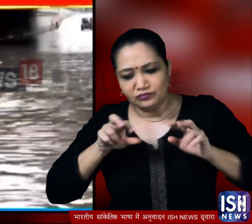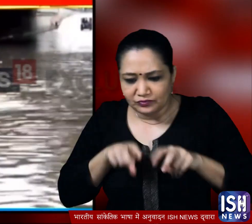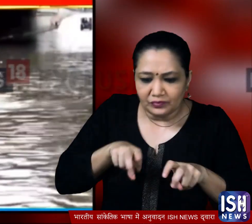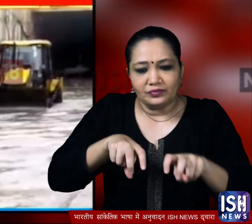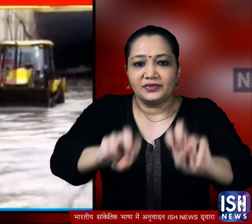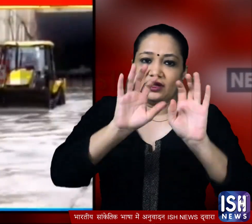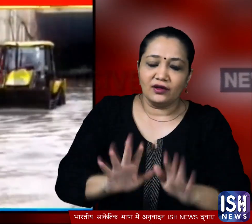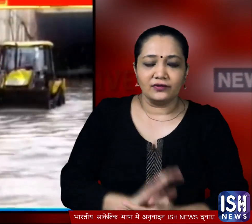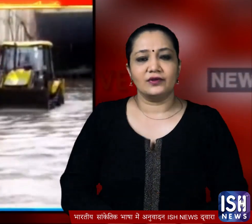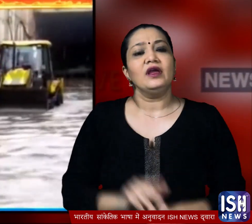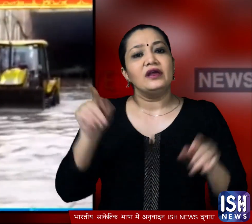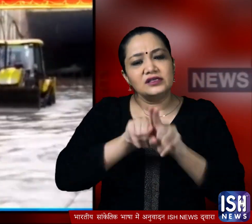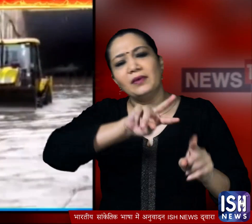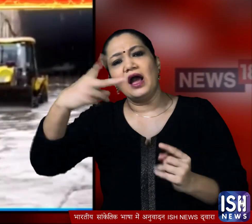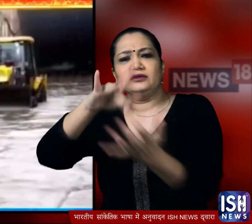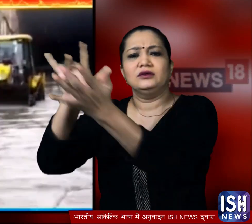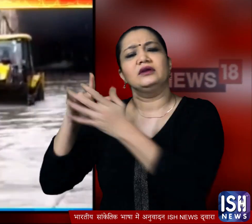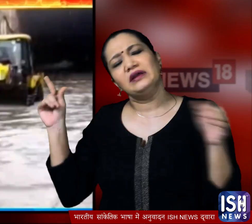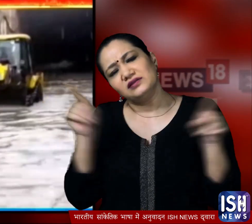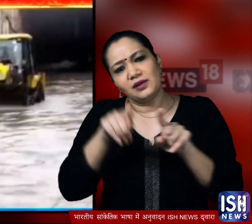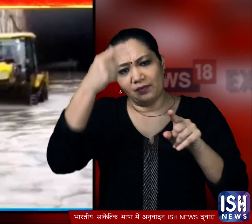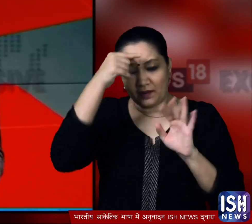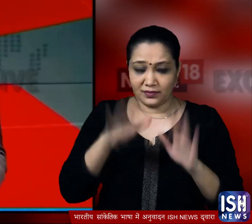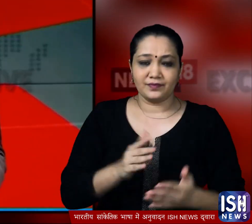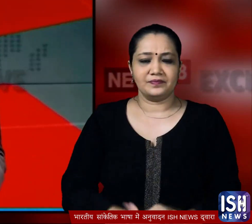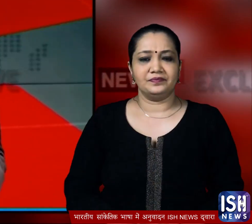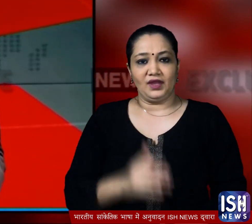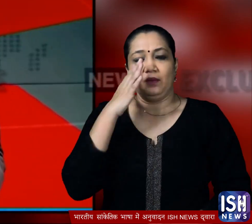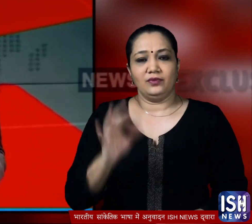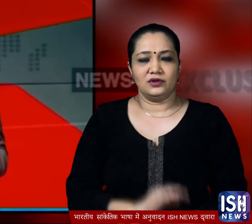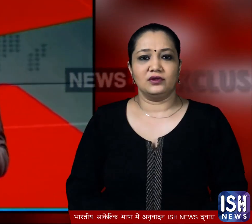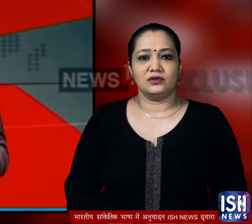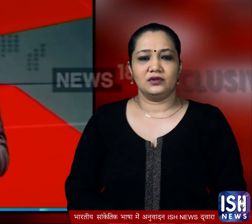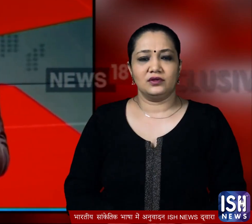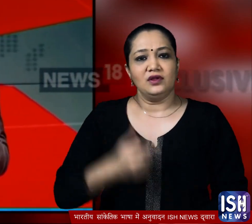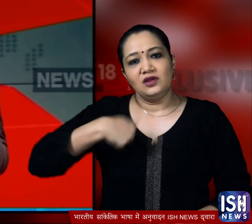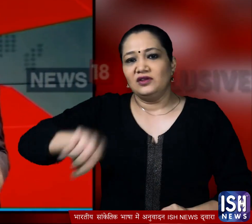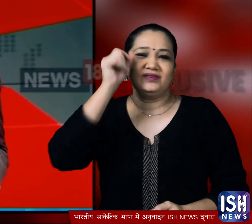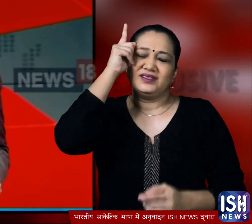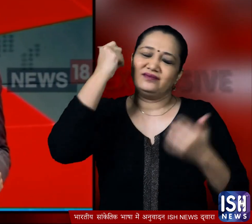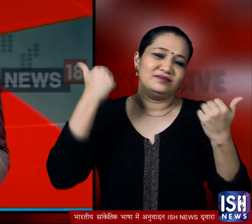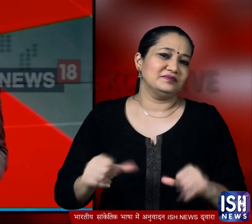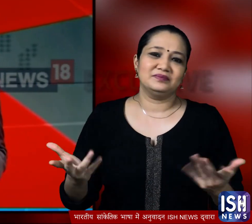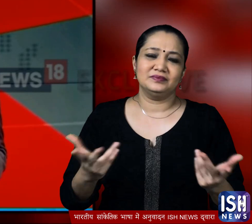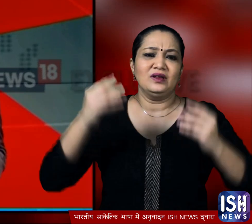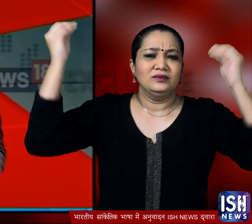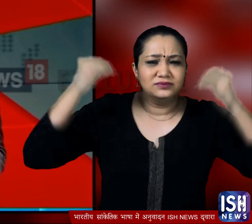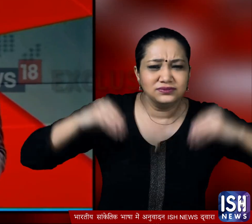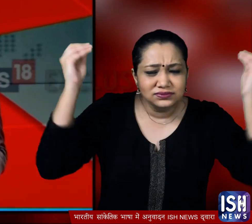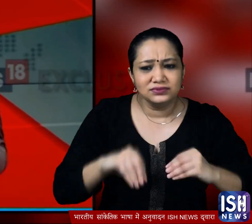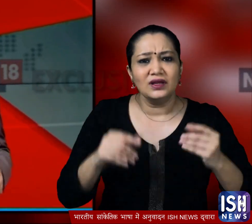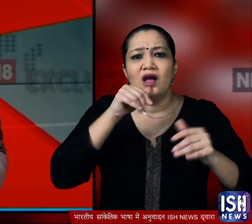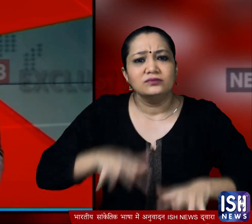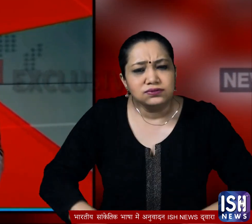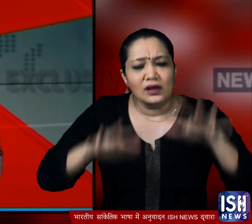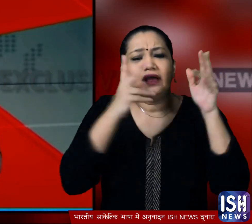से बाहर निकले। इसी तरह की तस्वीरें दूसरे इलाकों से भी सामने आईं। सौ बात की एक बात है कि हम लोगों की समझदारी का भी जवाब नहीं, जो भारी बारिश में